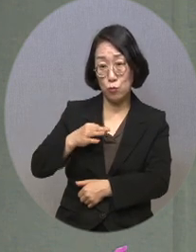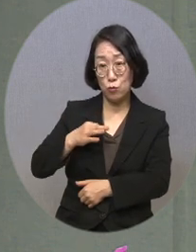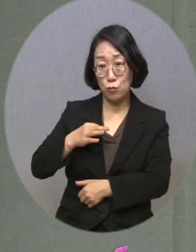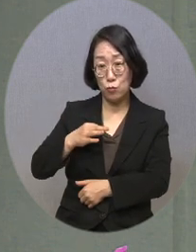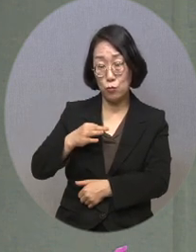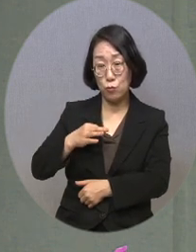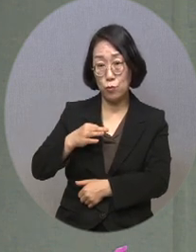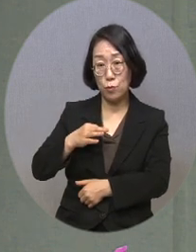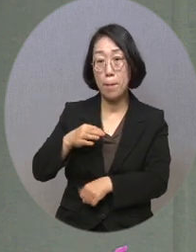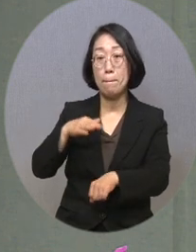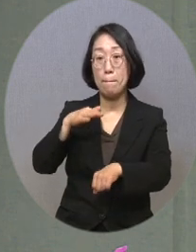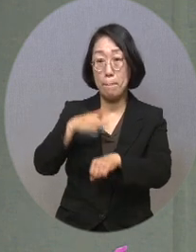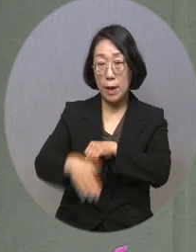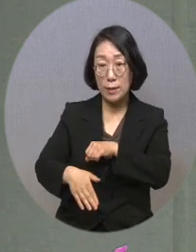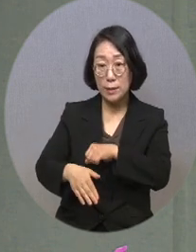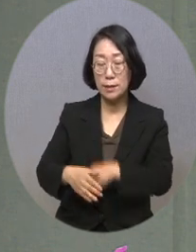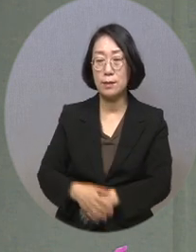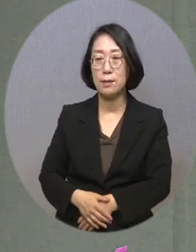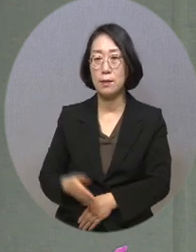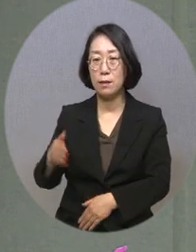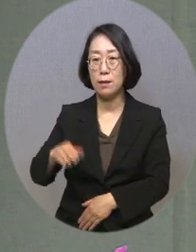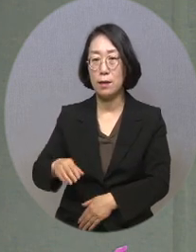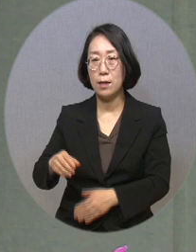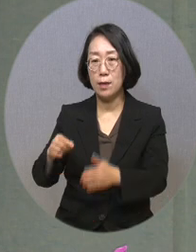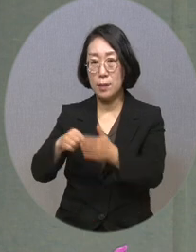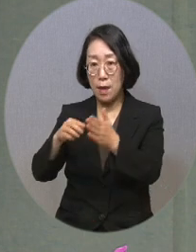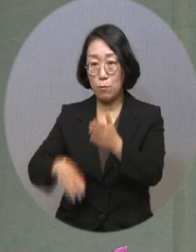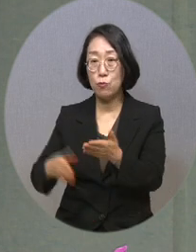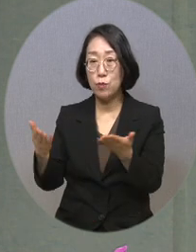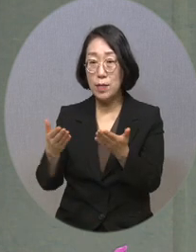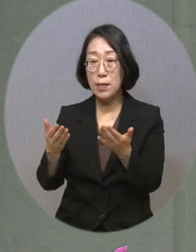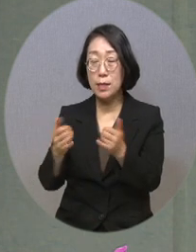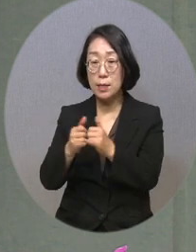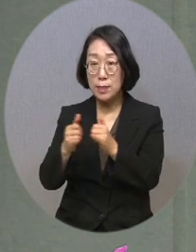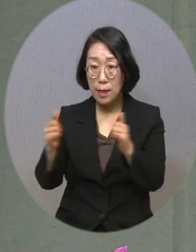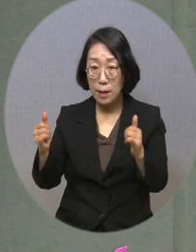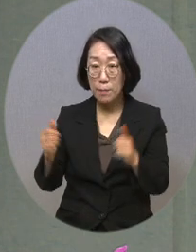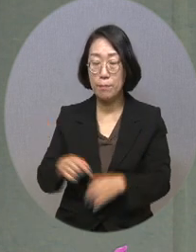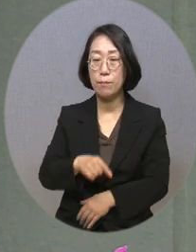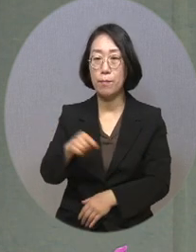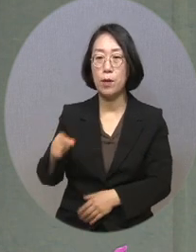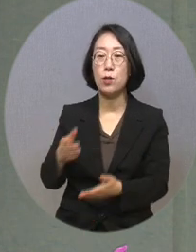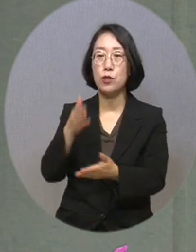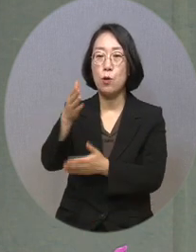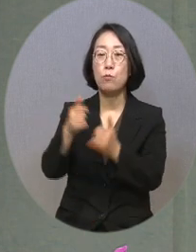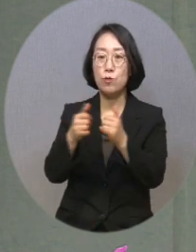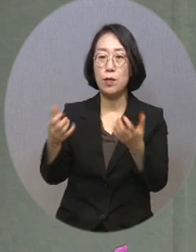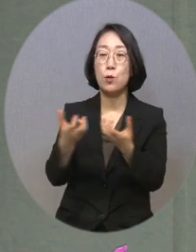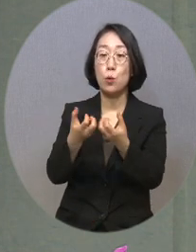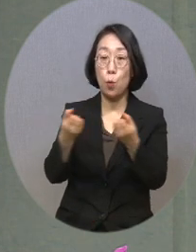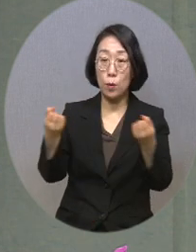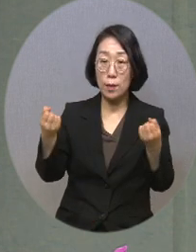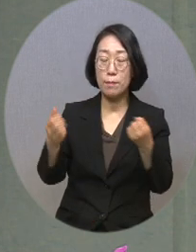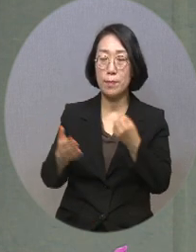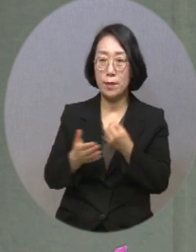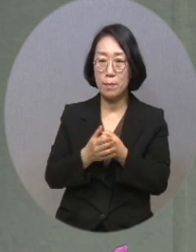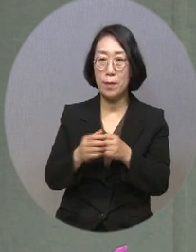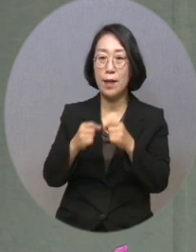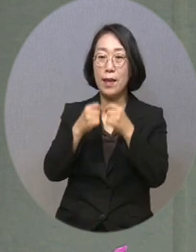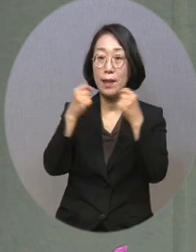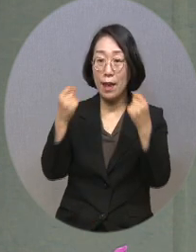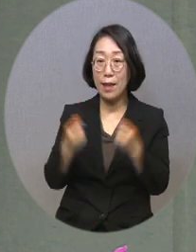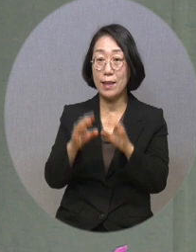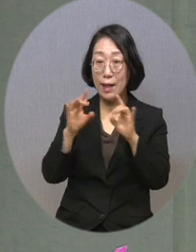네. 진행이 되지만은 네. 세무사는 전문 직종으로 네. 독립되어 있기 때문에 네.